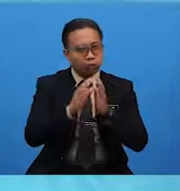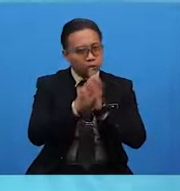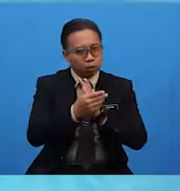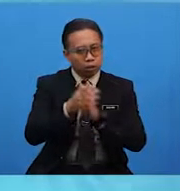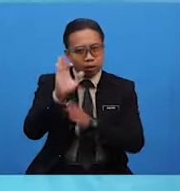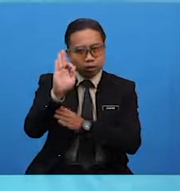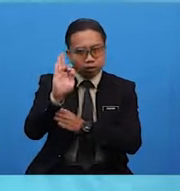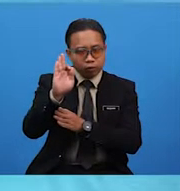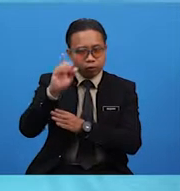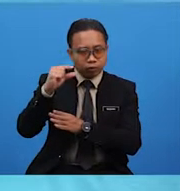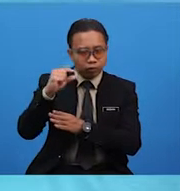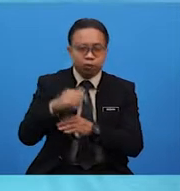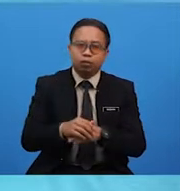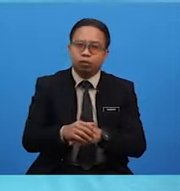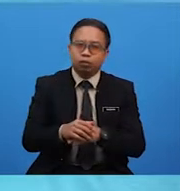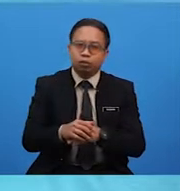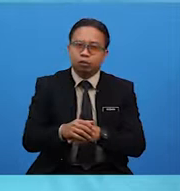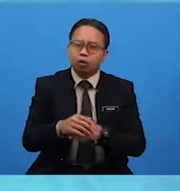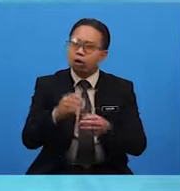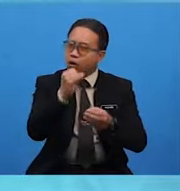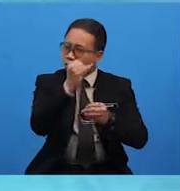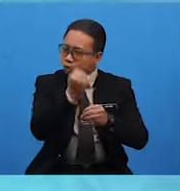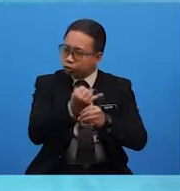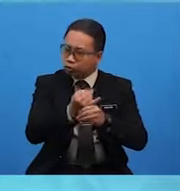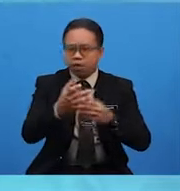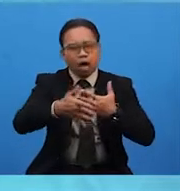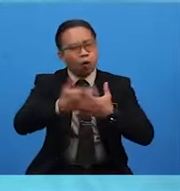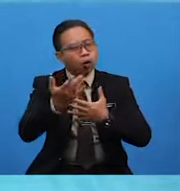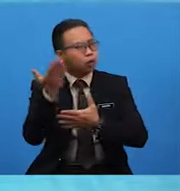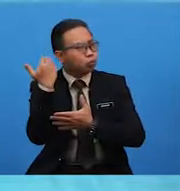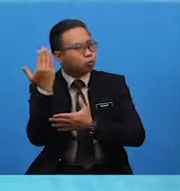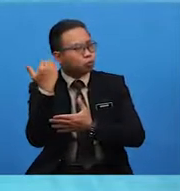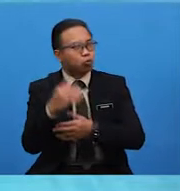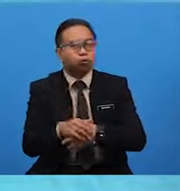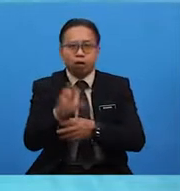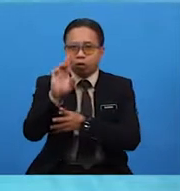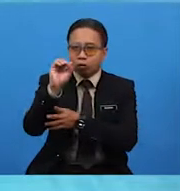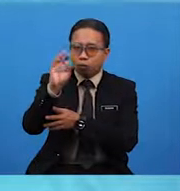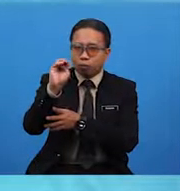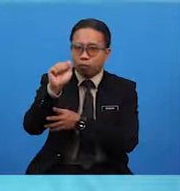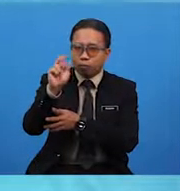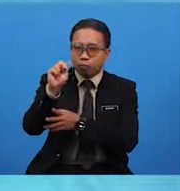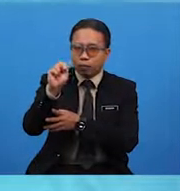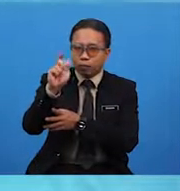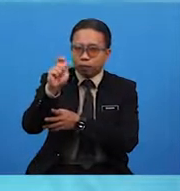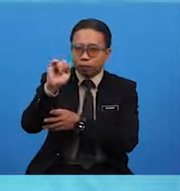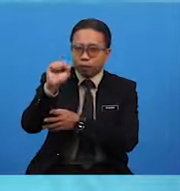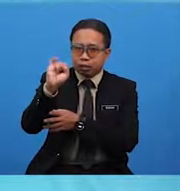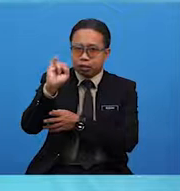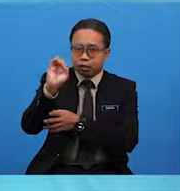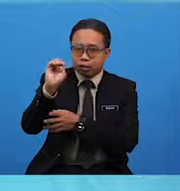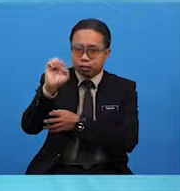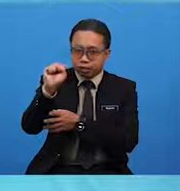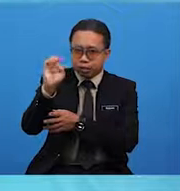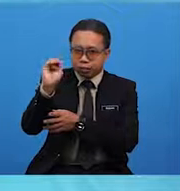ada merupakan karya yang awal dalam era romantis Mini Hai dan yang pasti at karya ini sebaiknya ia menunjukkan